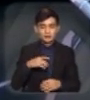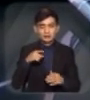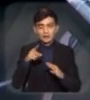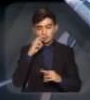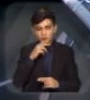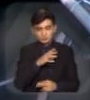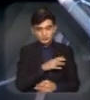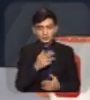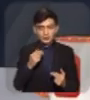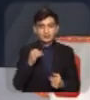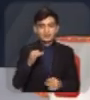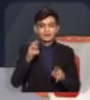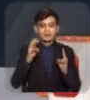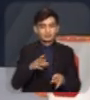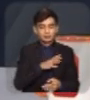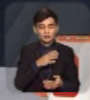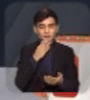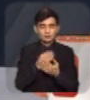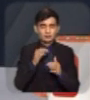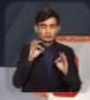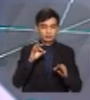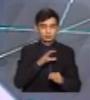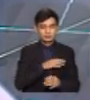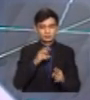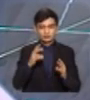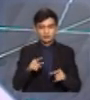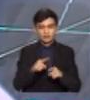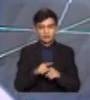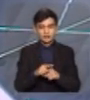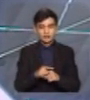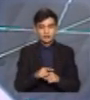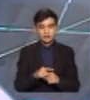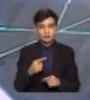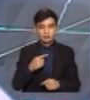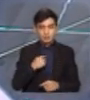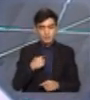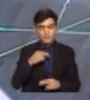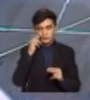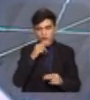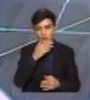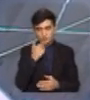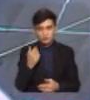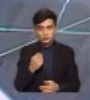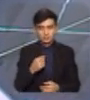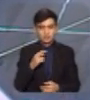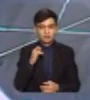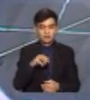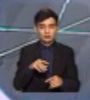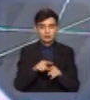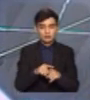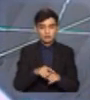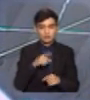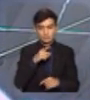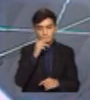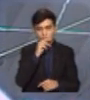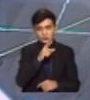видео, где пострадавший высказывается о трагедии. Давайте посмотрим. Бұл менің кінәм емес қо. Ол кісілердің